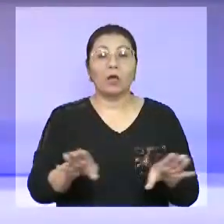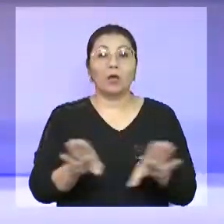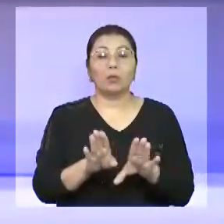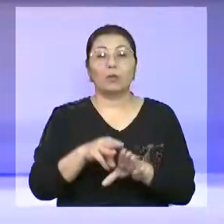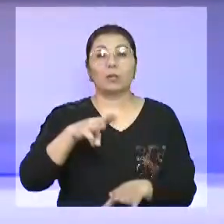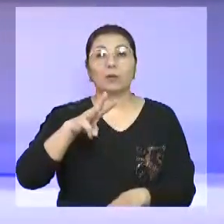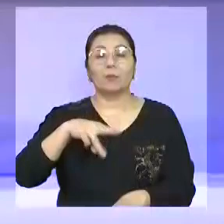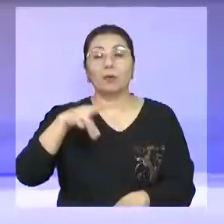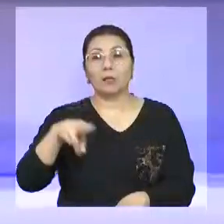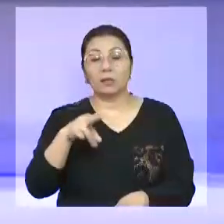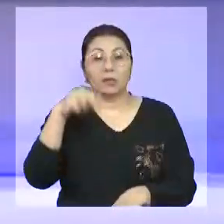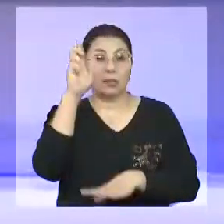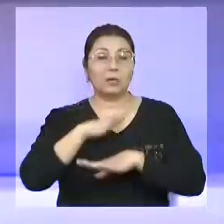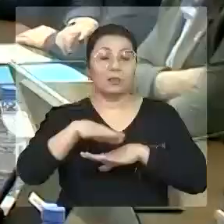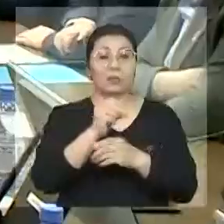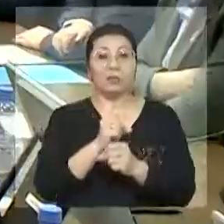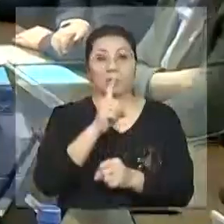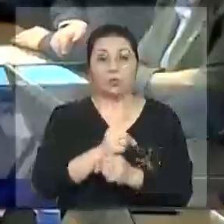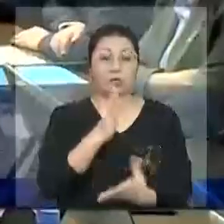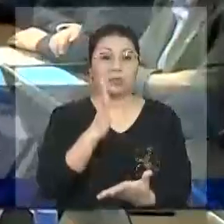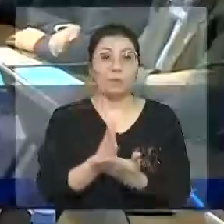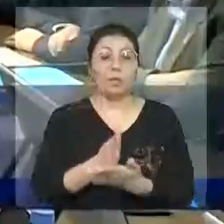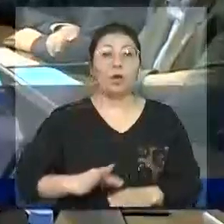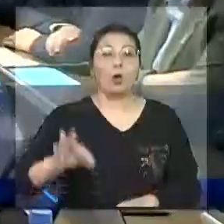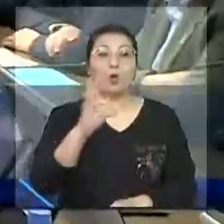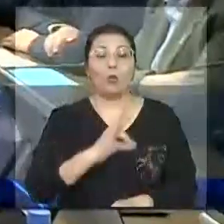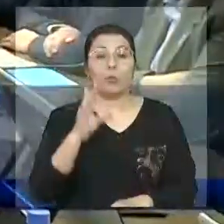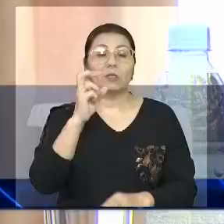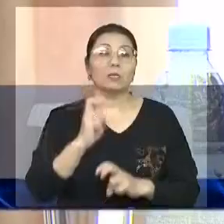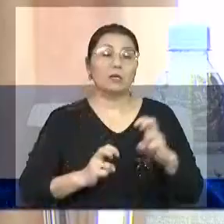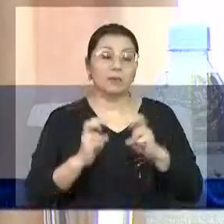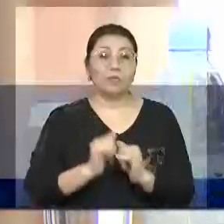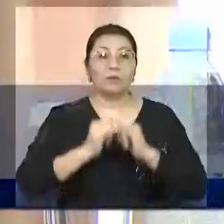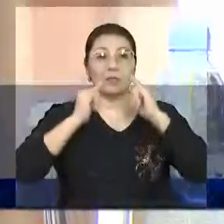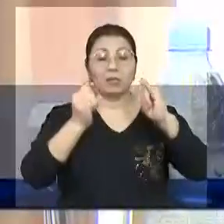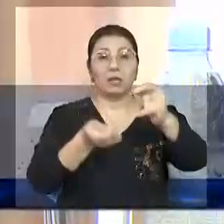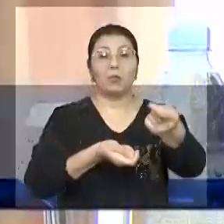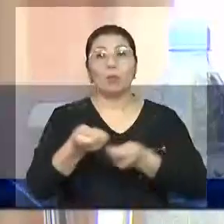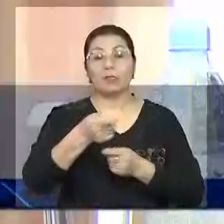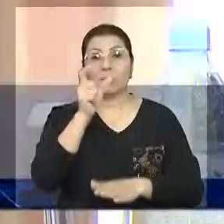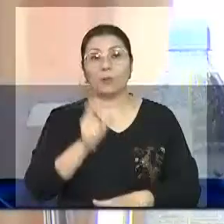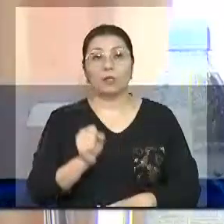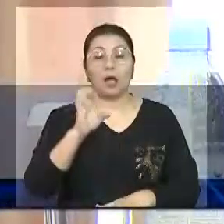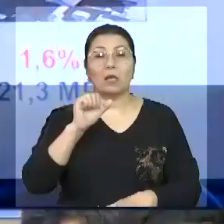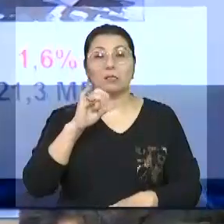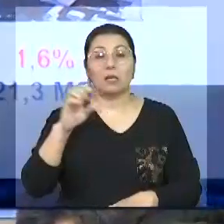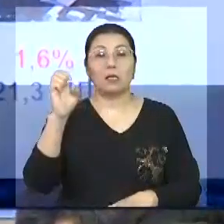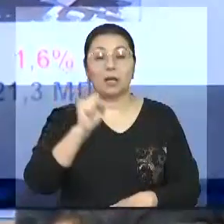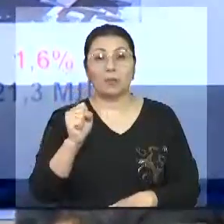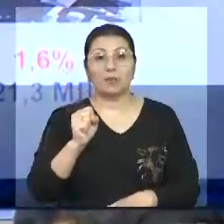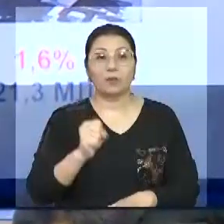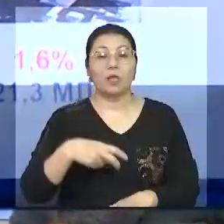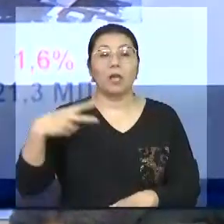ТМД елдерінен сұраныс бар. Облыстық индустриялық-инновациялық даму басқармасының басшысы Асқар Әбішевтің